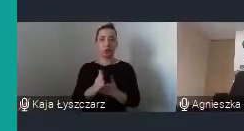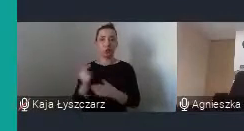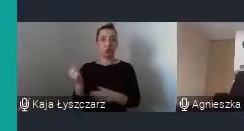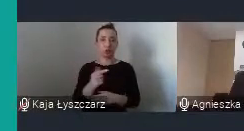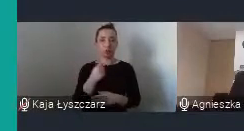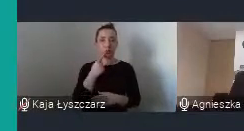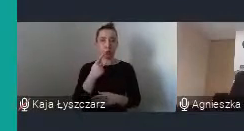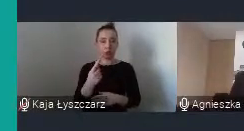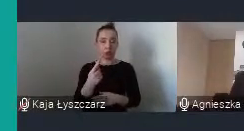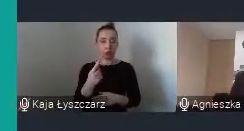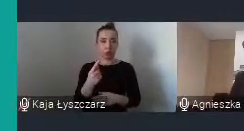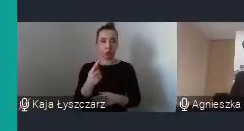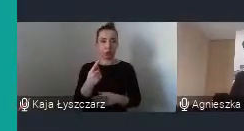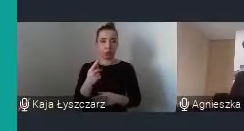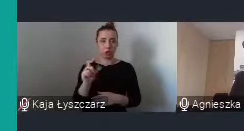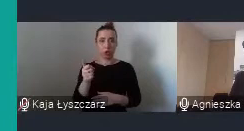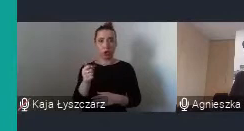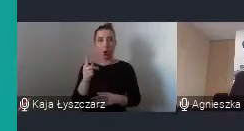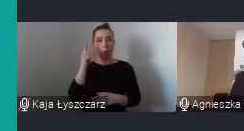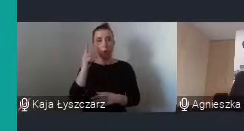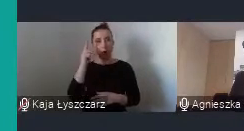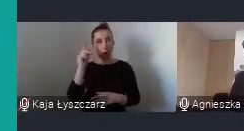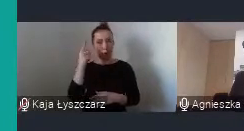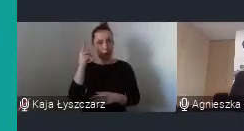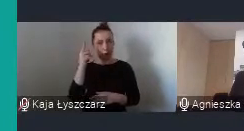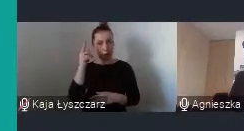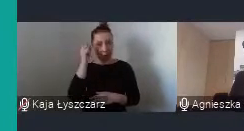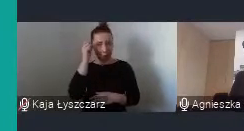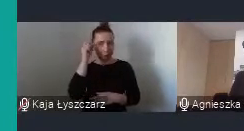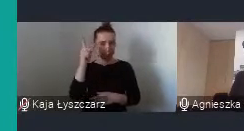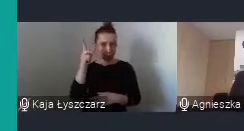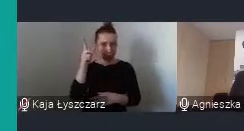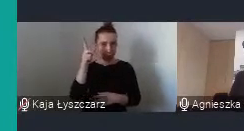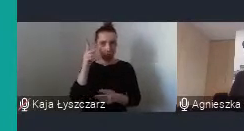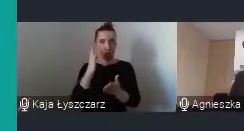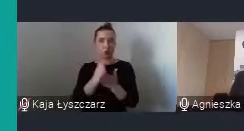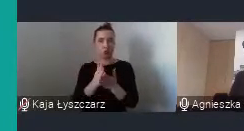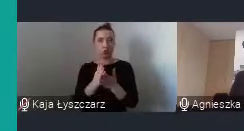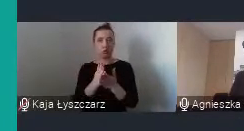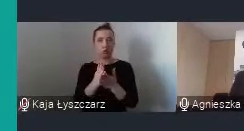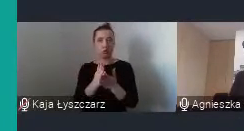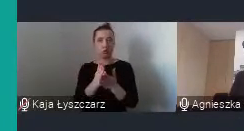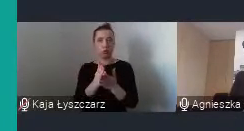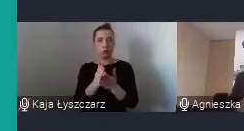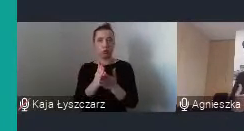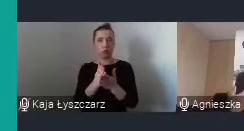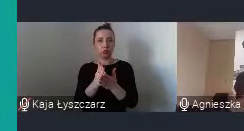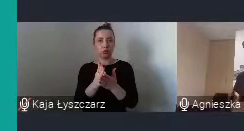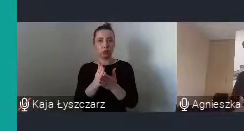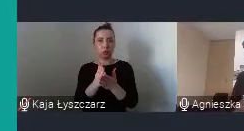że wszystko, co będę mówiła o Urban Innovative Actions, w pewnym sensie jest